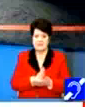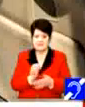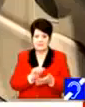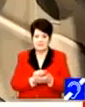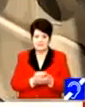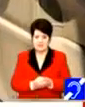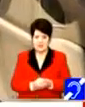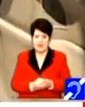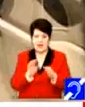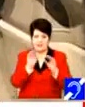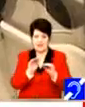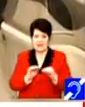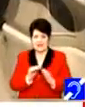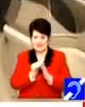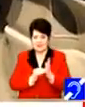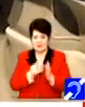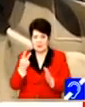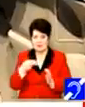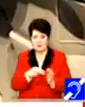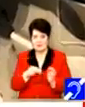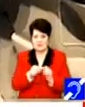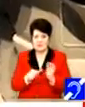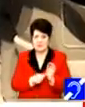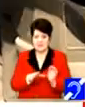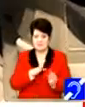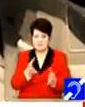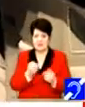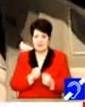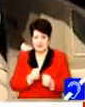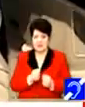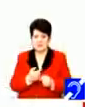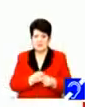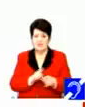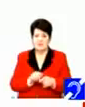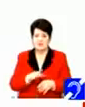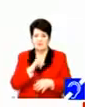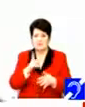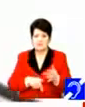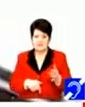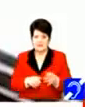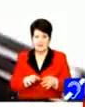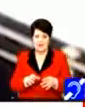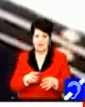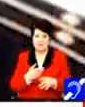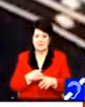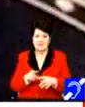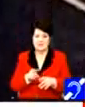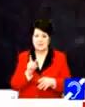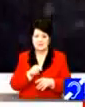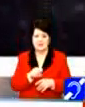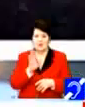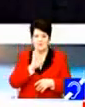dosar. Anchetatorii spun că în vara anului 2016, Mânzat ar fi luat prin înșelăciune și abuz de încredere 61.000 de euro de la o